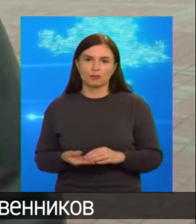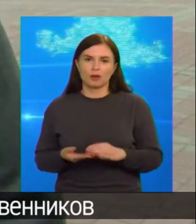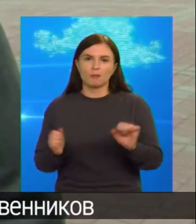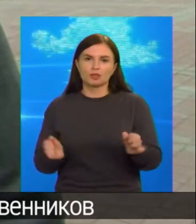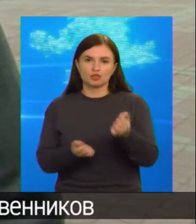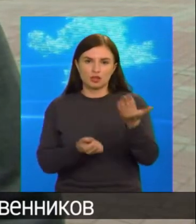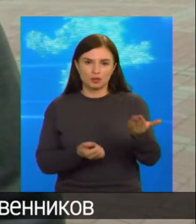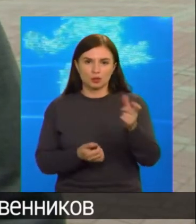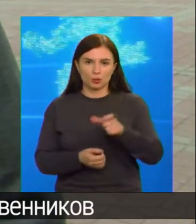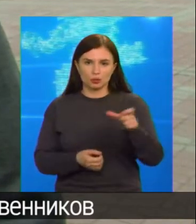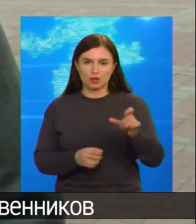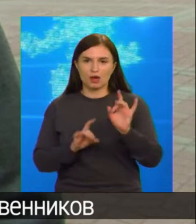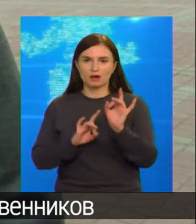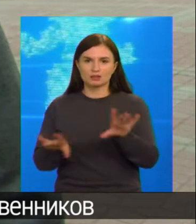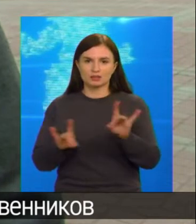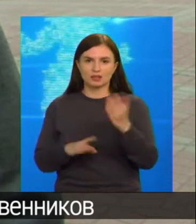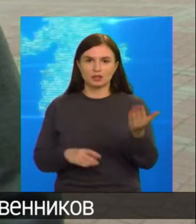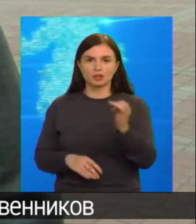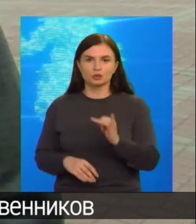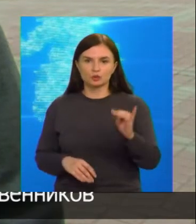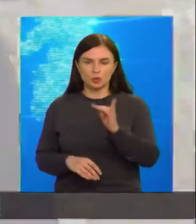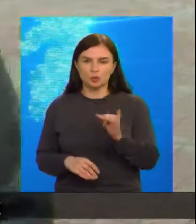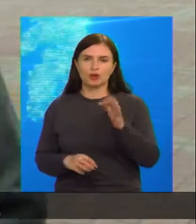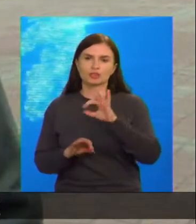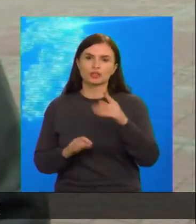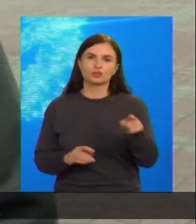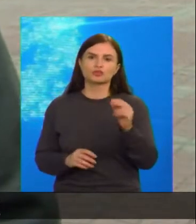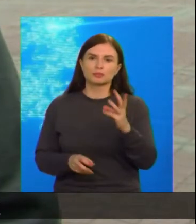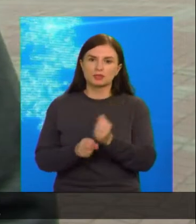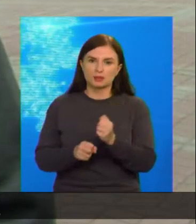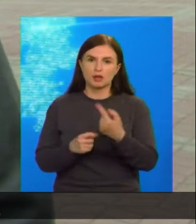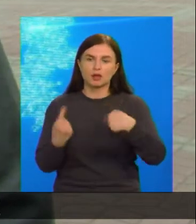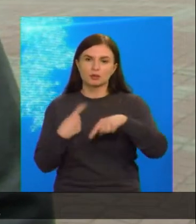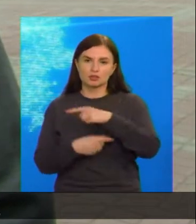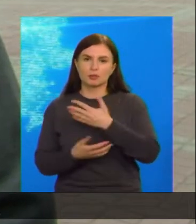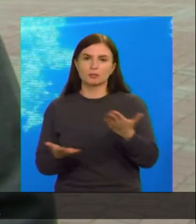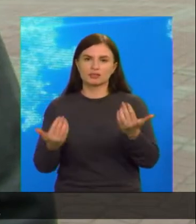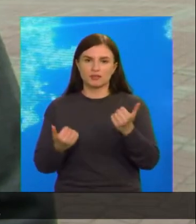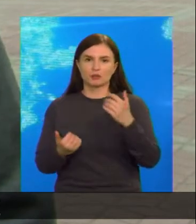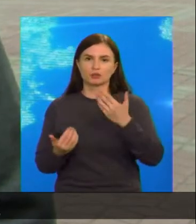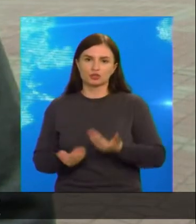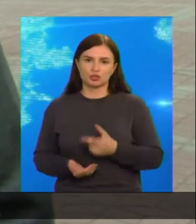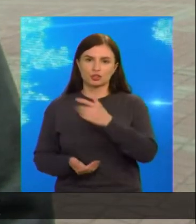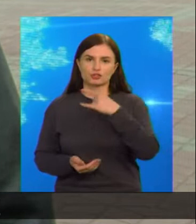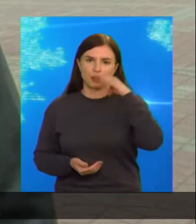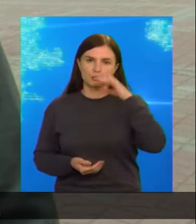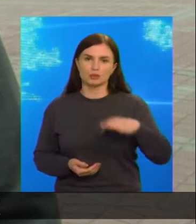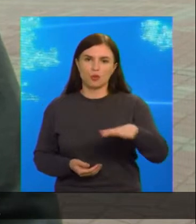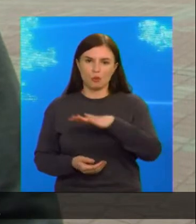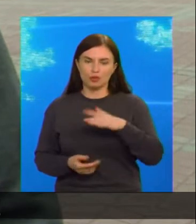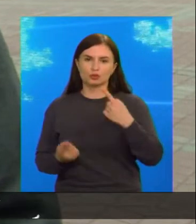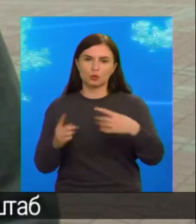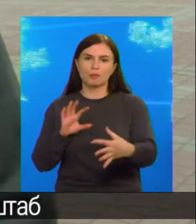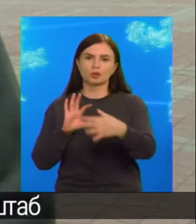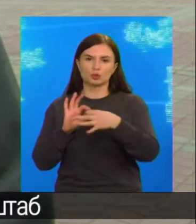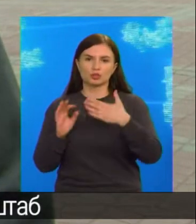этих людей, рассказать их историю, рассказать о том, чем они занимаются. Мы призываем сегодня жителей Челябинской области, чтобы они тоже подключились к нашей